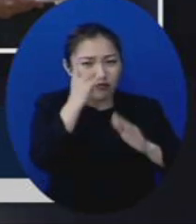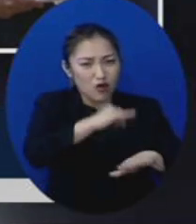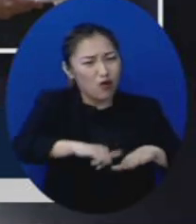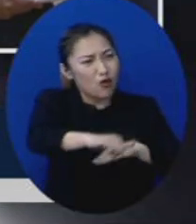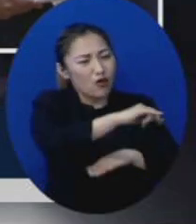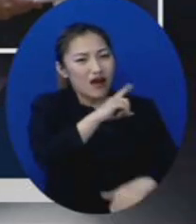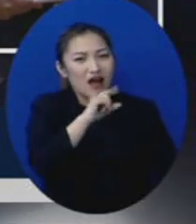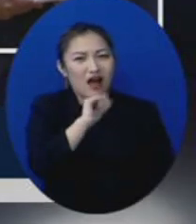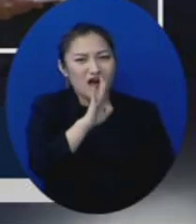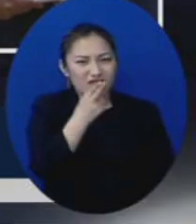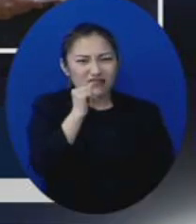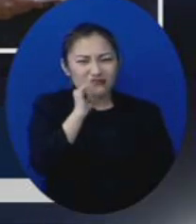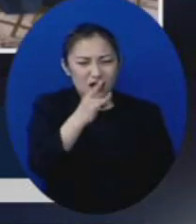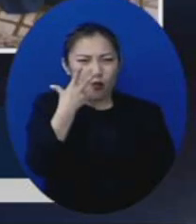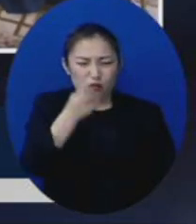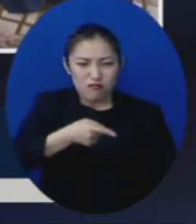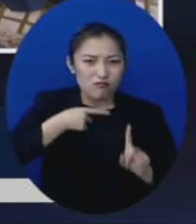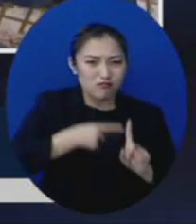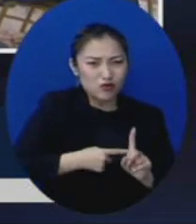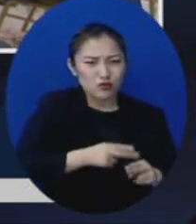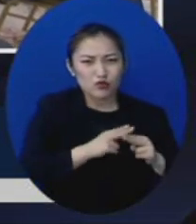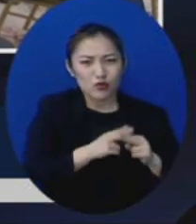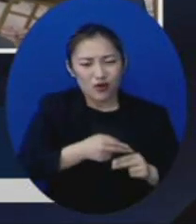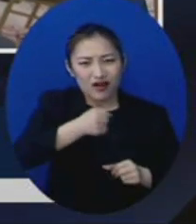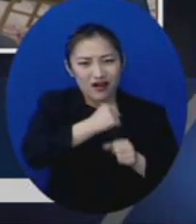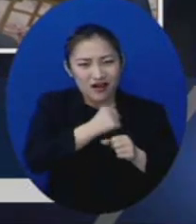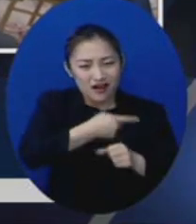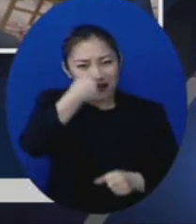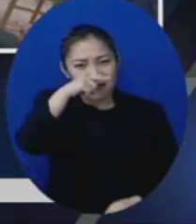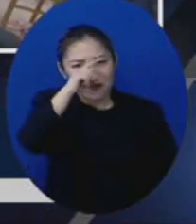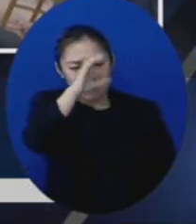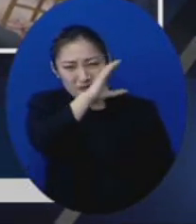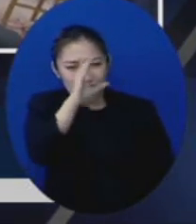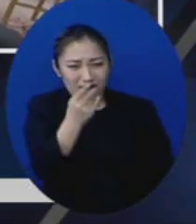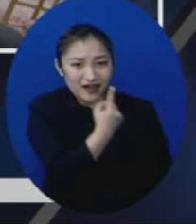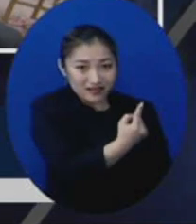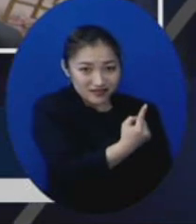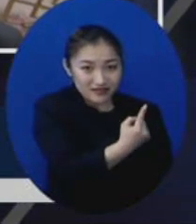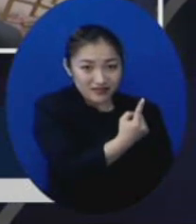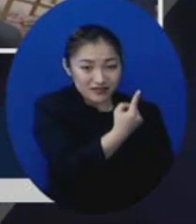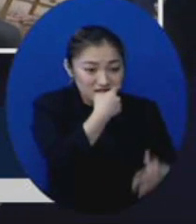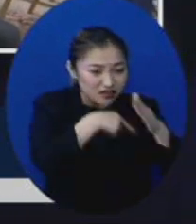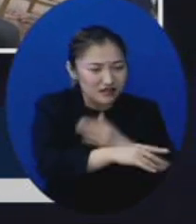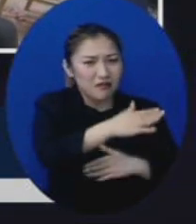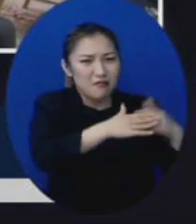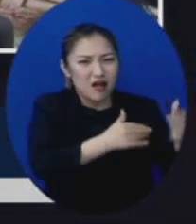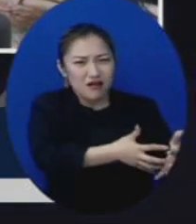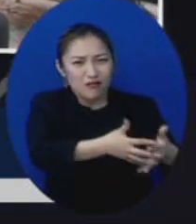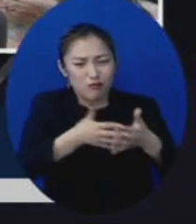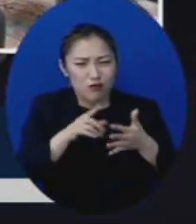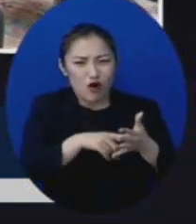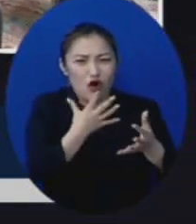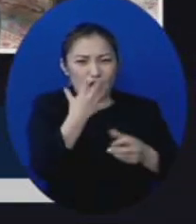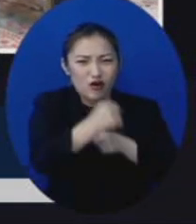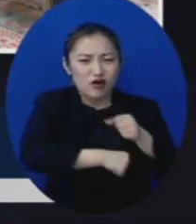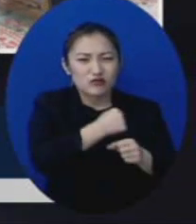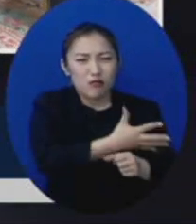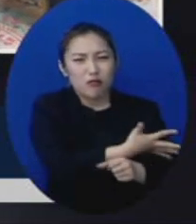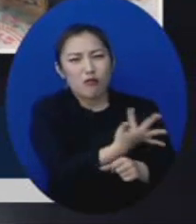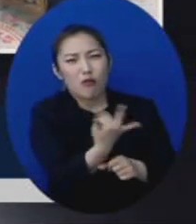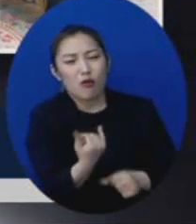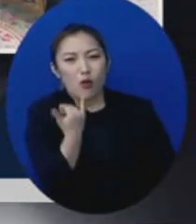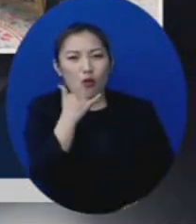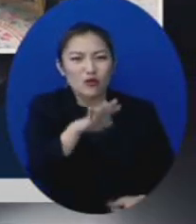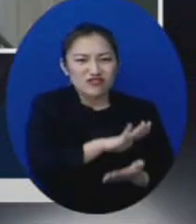хэмжээнд хавдрын мэрэгжсэн тусламж үйлчлэгийг зохицоор нь үзүүлж буй цорын ганц улсын эмнэлэг юм. Гэвч тус эмнэлгийн барилга олон жилийн эдлгээний улмаас цэвэр ус түгээх систем нь